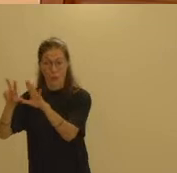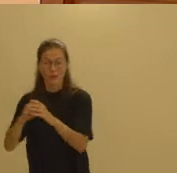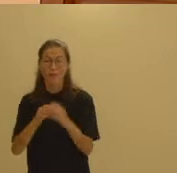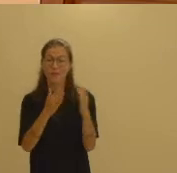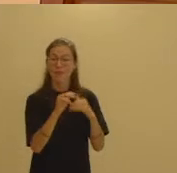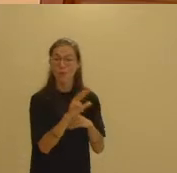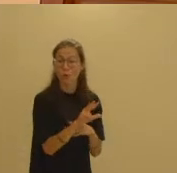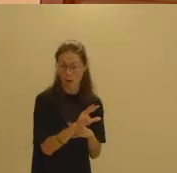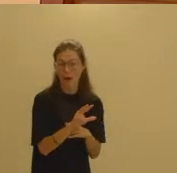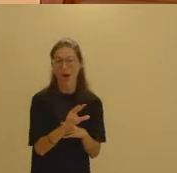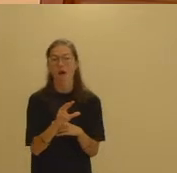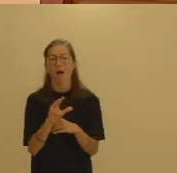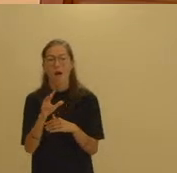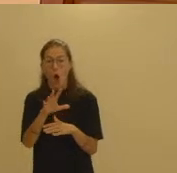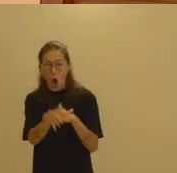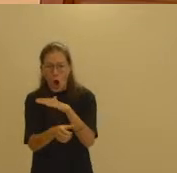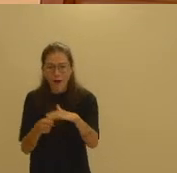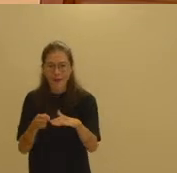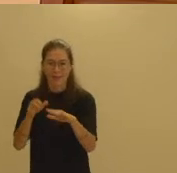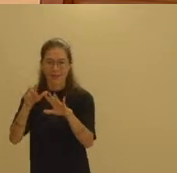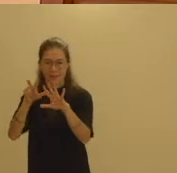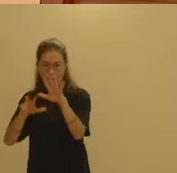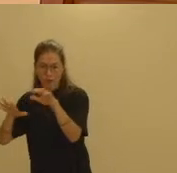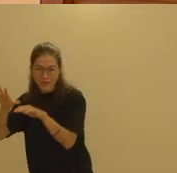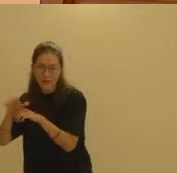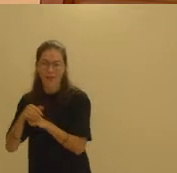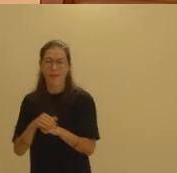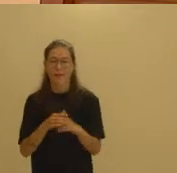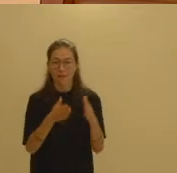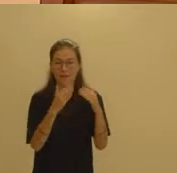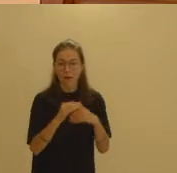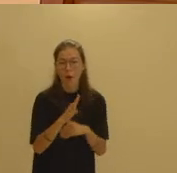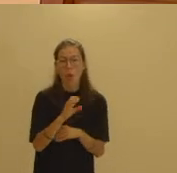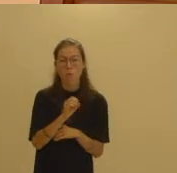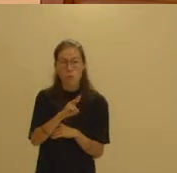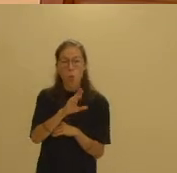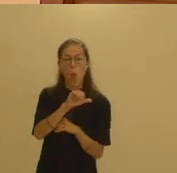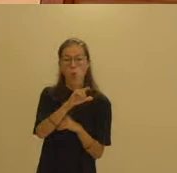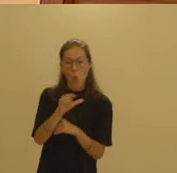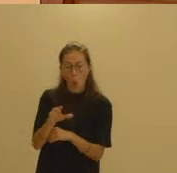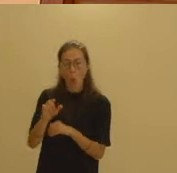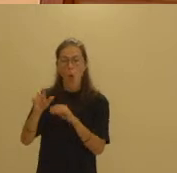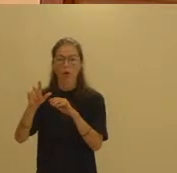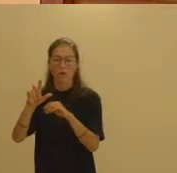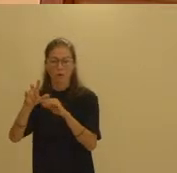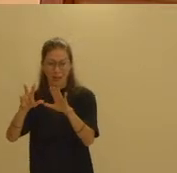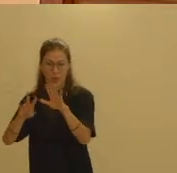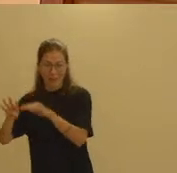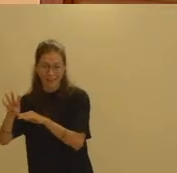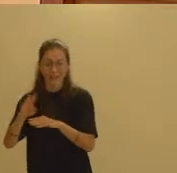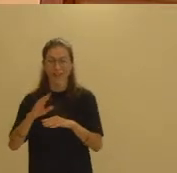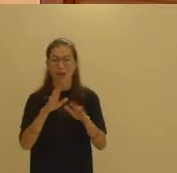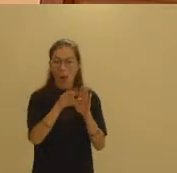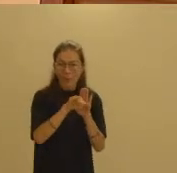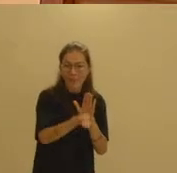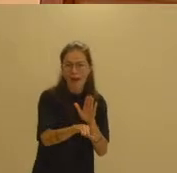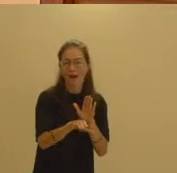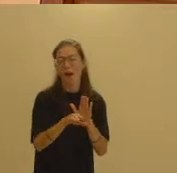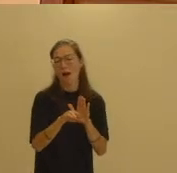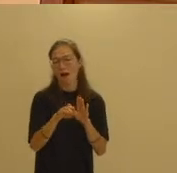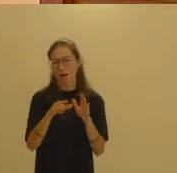3 est Anglet, avec 85. Puis vient Boucourt, avec 44. Bidart, avec 39. Cibourg, avec